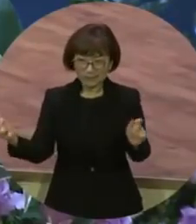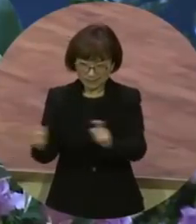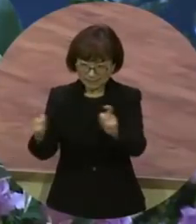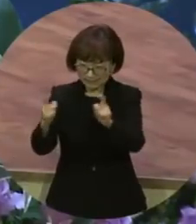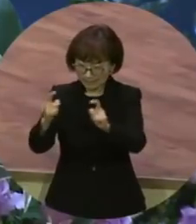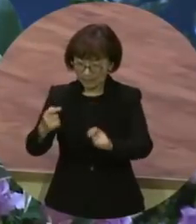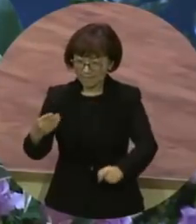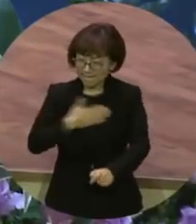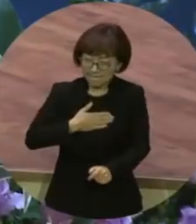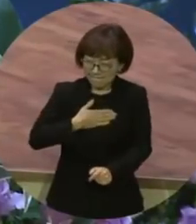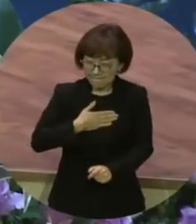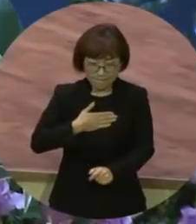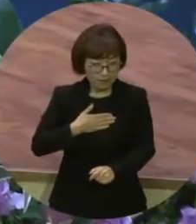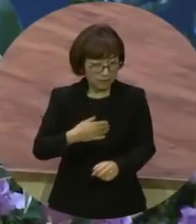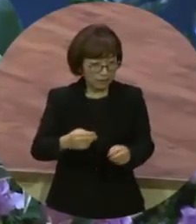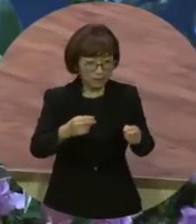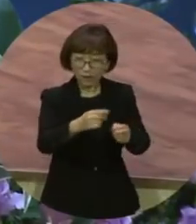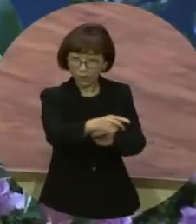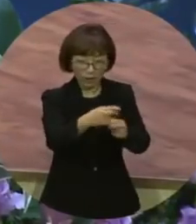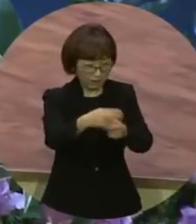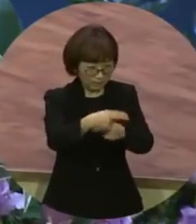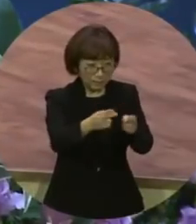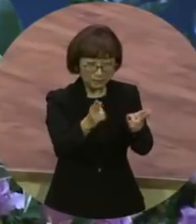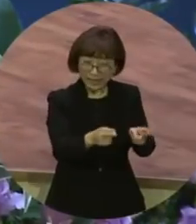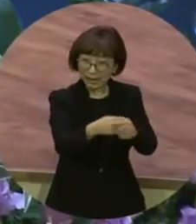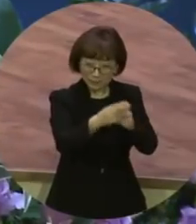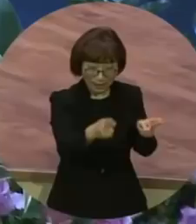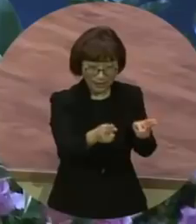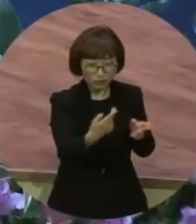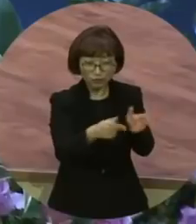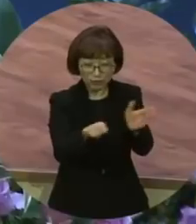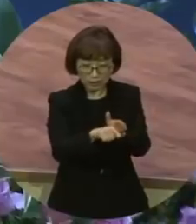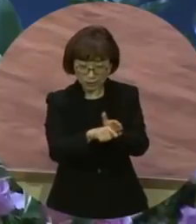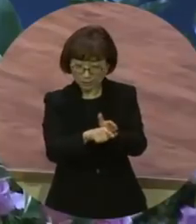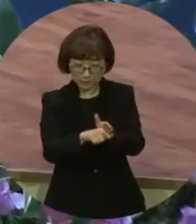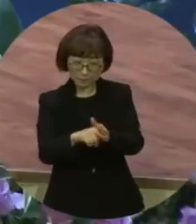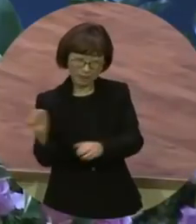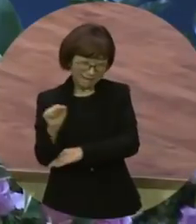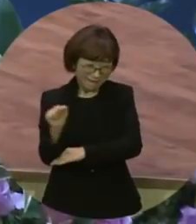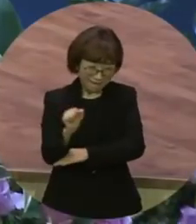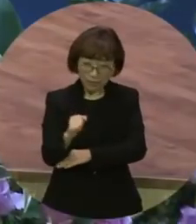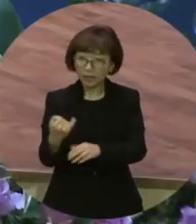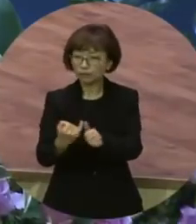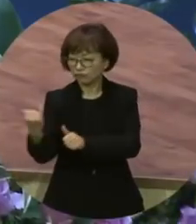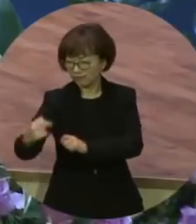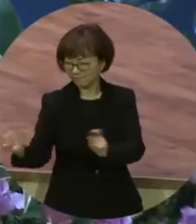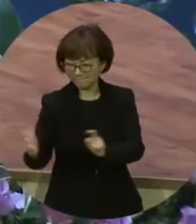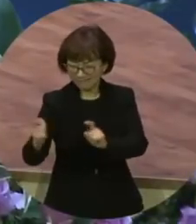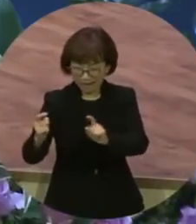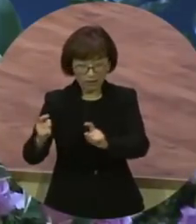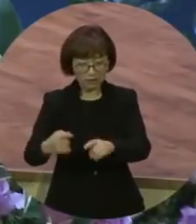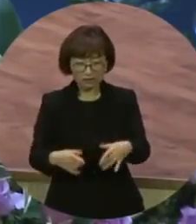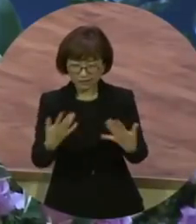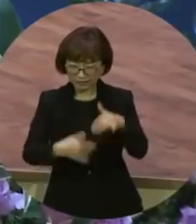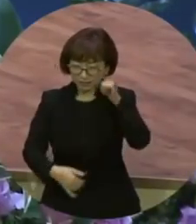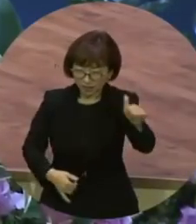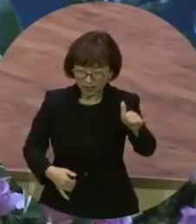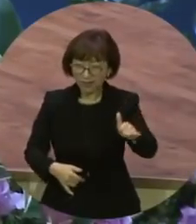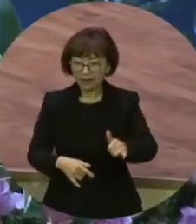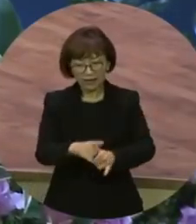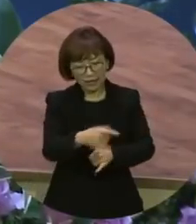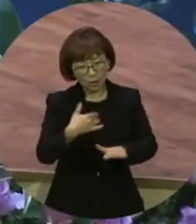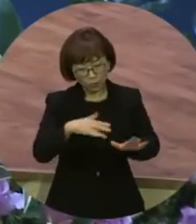그 다락방 하는 그 랩몬트 집 앞에 왔는데 못하겠더라고요. 전화해가지고 나 오늘 못 가겠다. 그리고 차를 확 돌려 집에 갔죠.